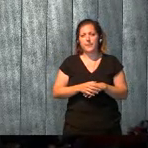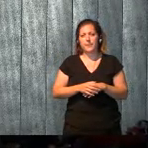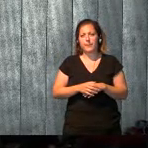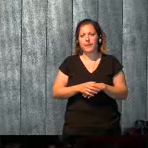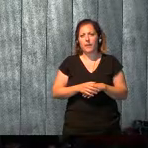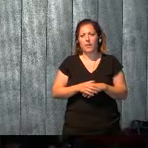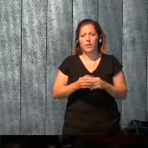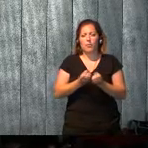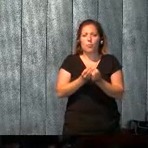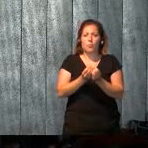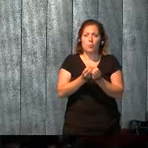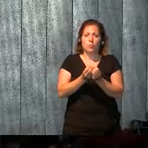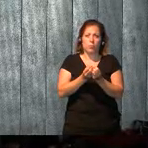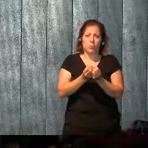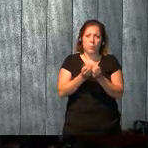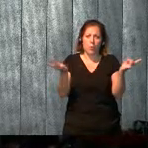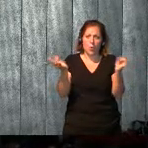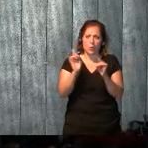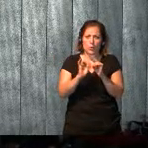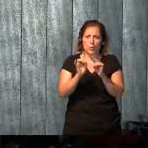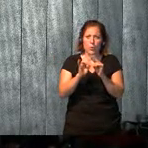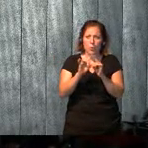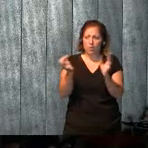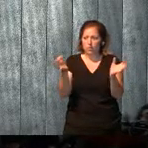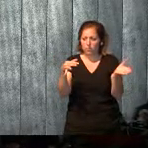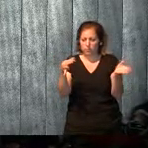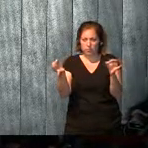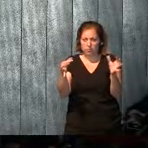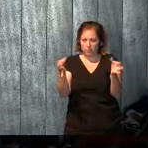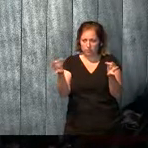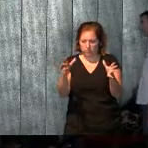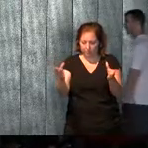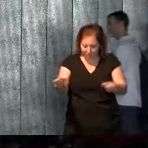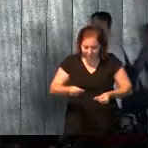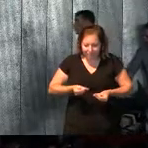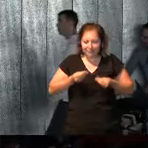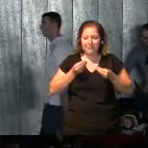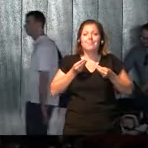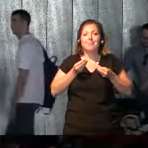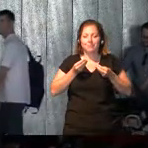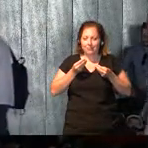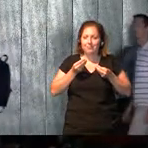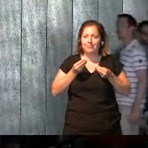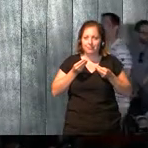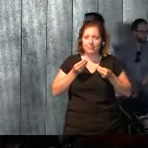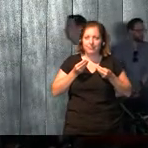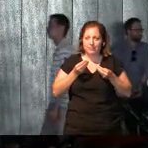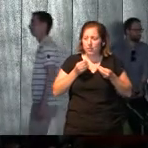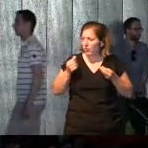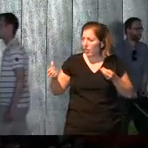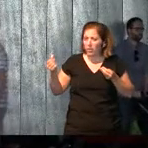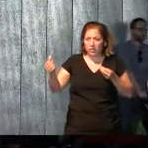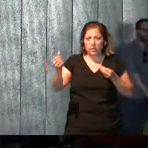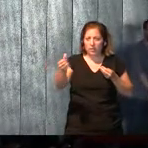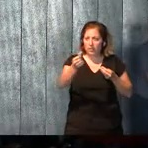il y a plusieurs apports qui vont nous amener à façonner chacun de